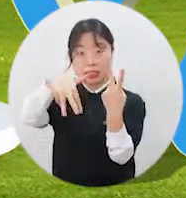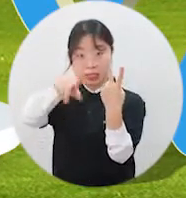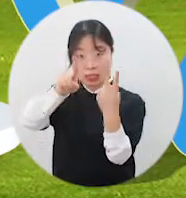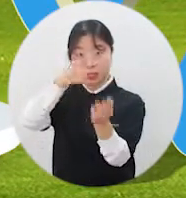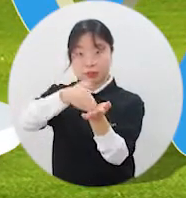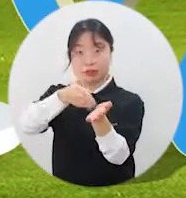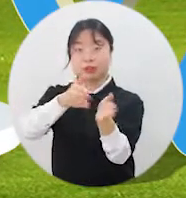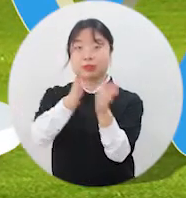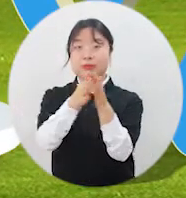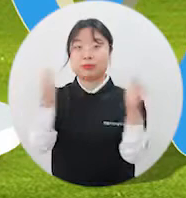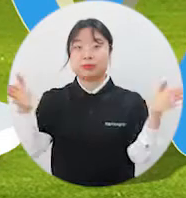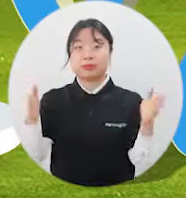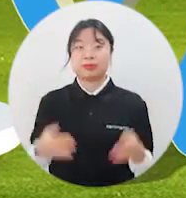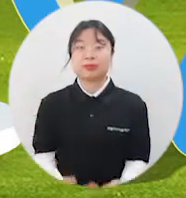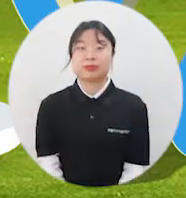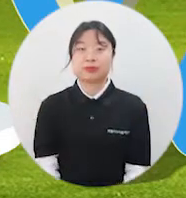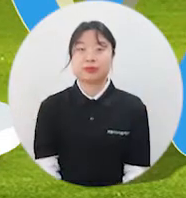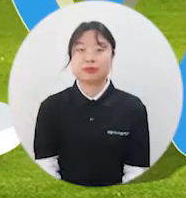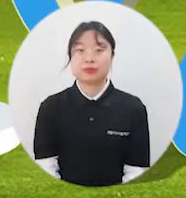시정 뉴스 시작합니다.